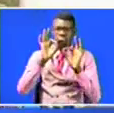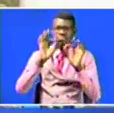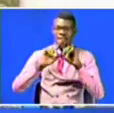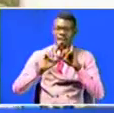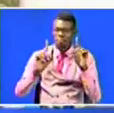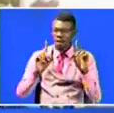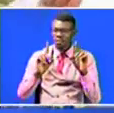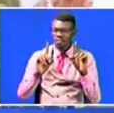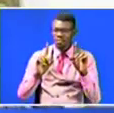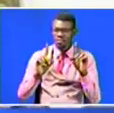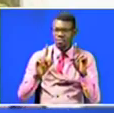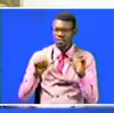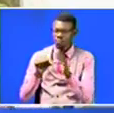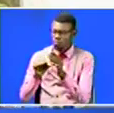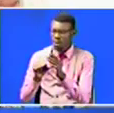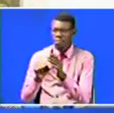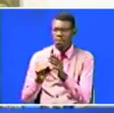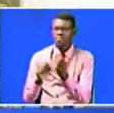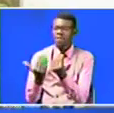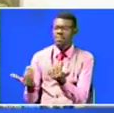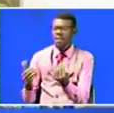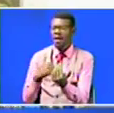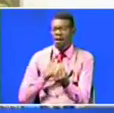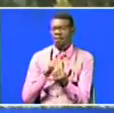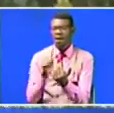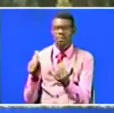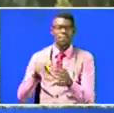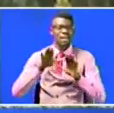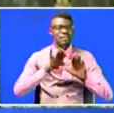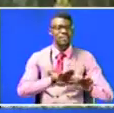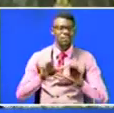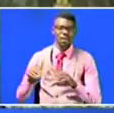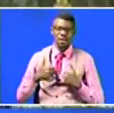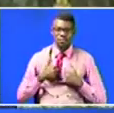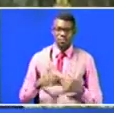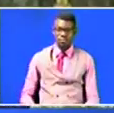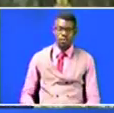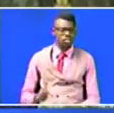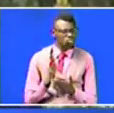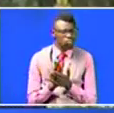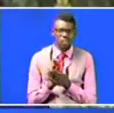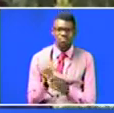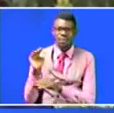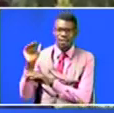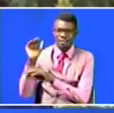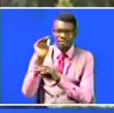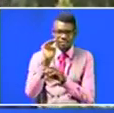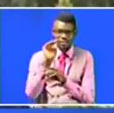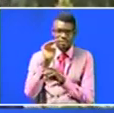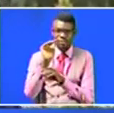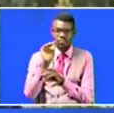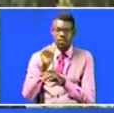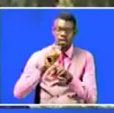another side of our children who are suffering. Ningeomba tu kwamba wakati